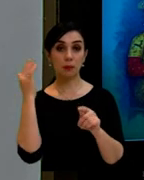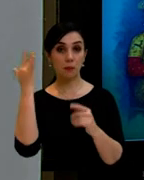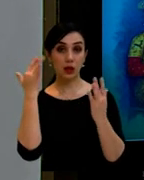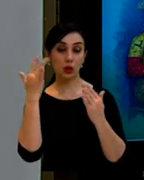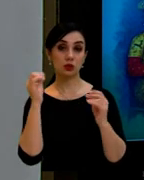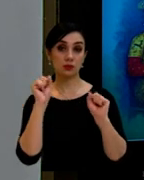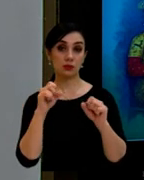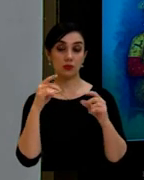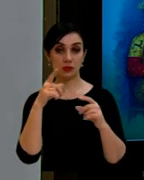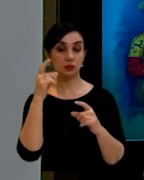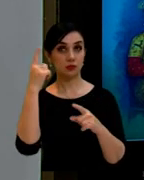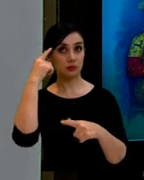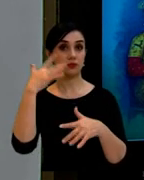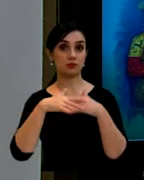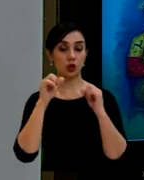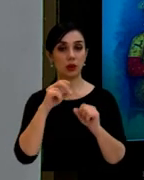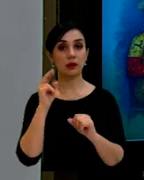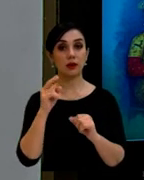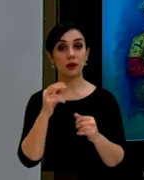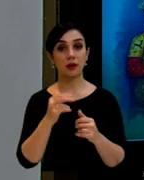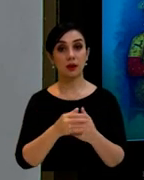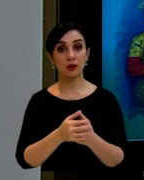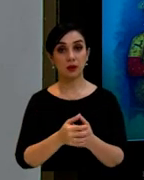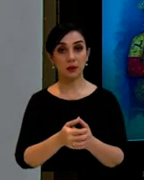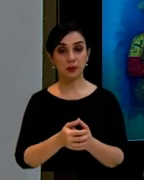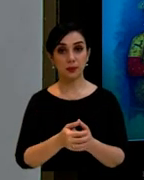ma'nosini bildiradi. Qiymat birligi.